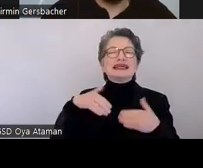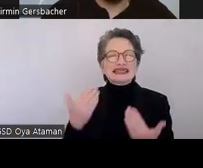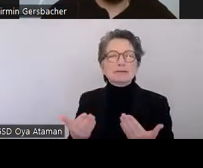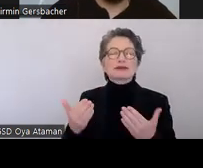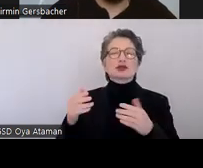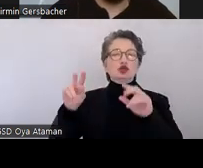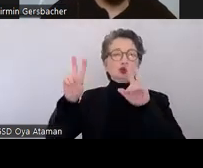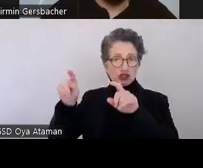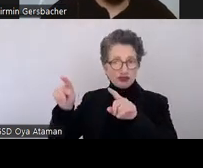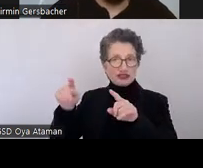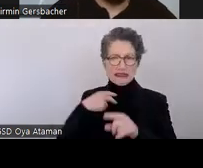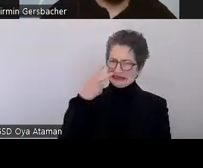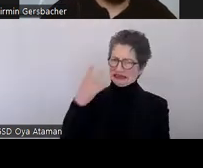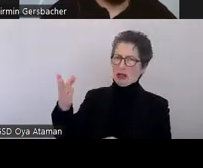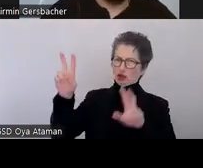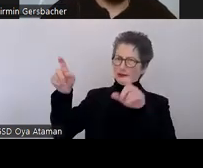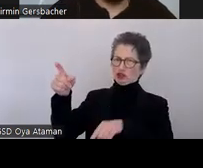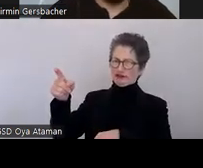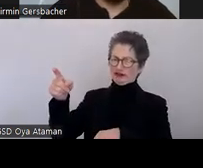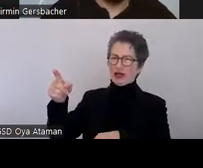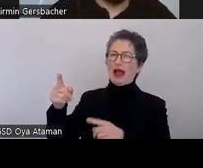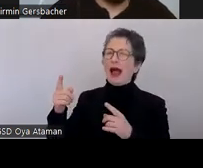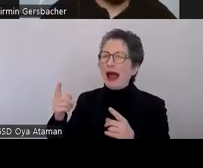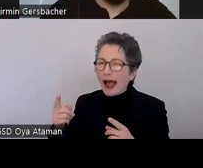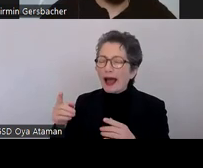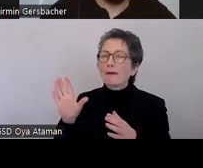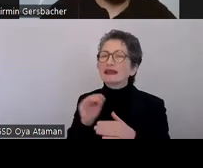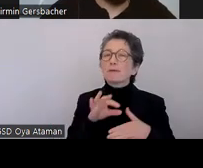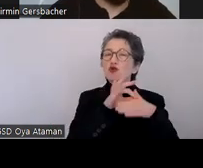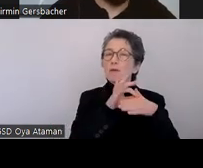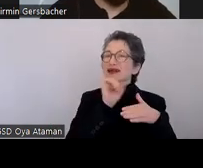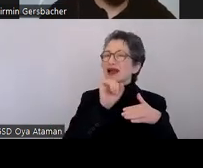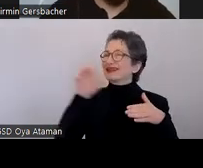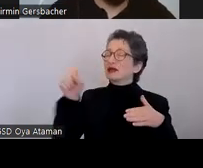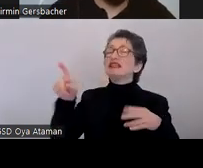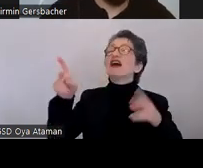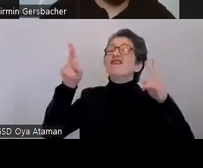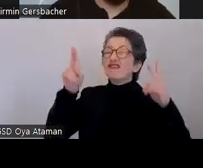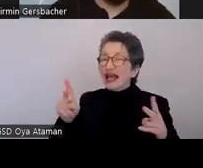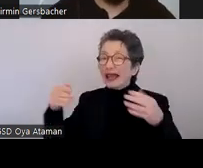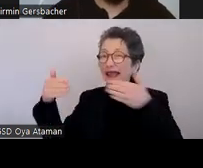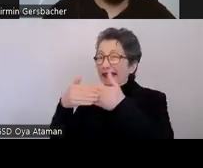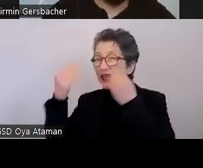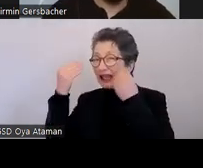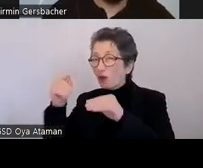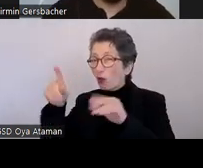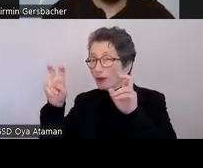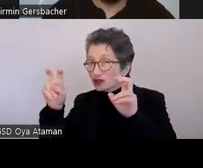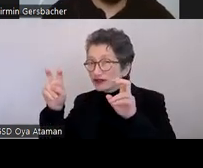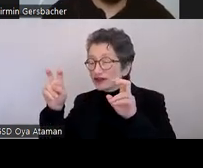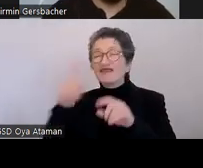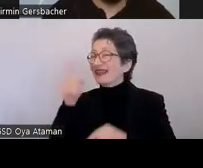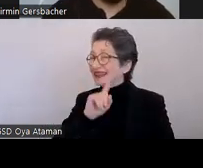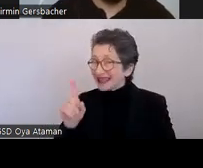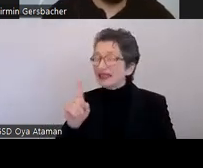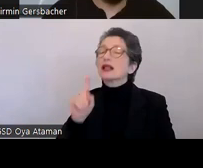visuell aus wie Überschriften. Das heißt, mit dem Bookmarklet können wir dann erkennen, ist es auch wirklich eine? Und wenn nicht, kann man das entsprechend anmerken, dann ist